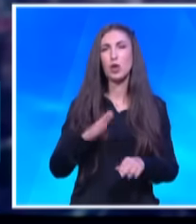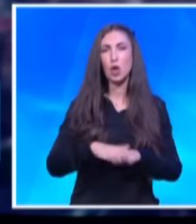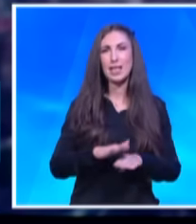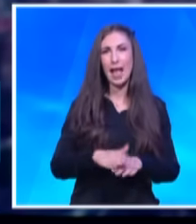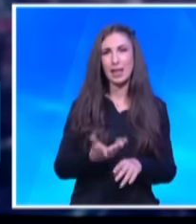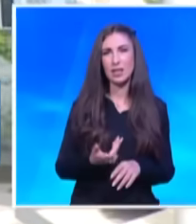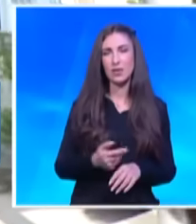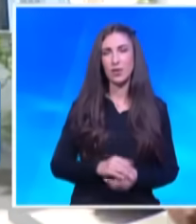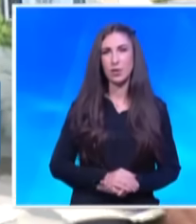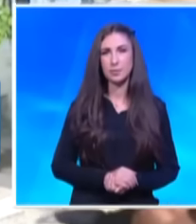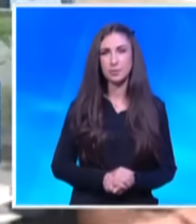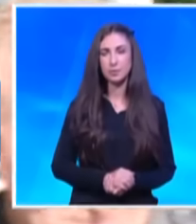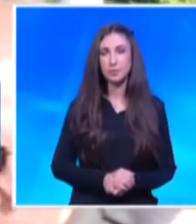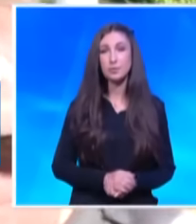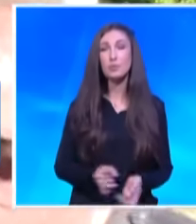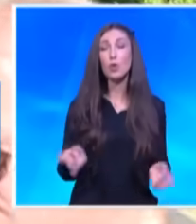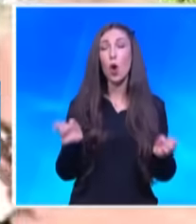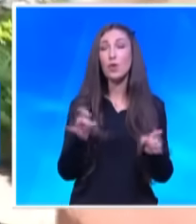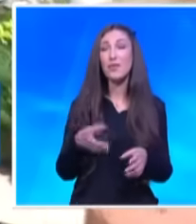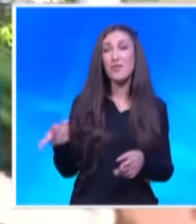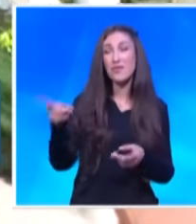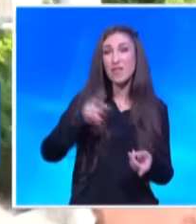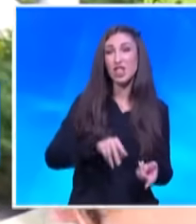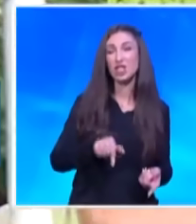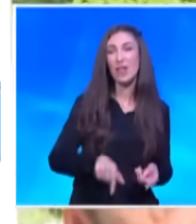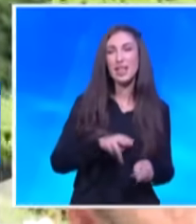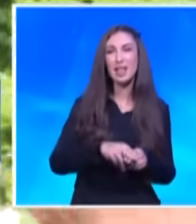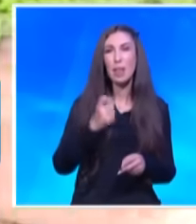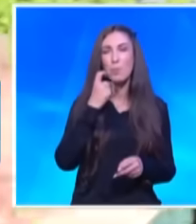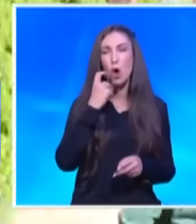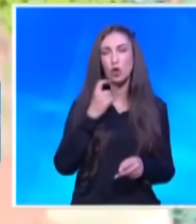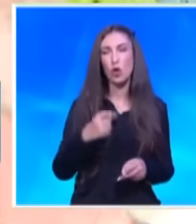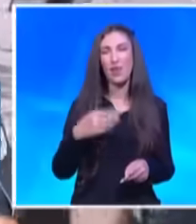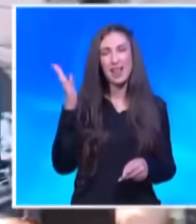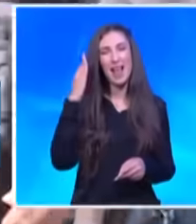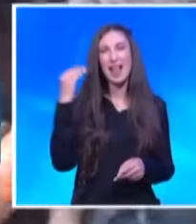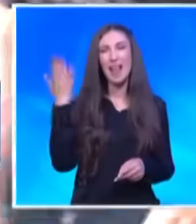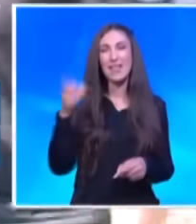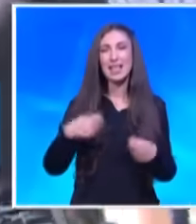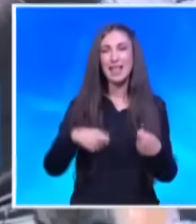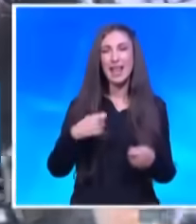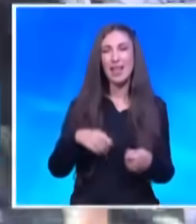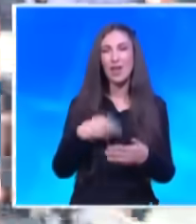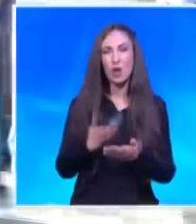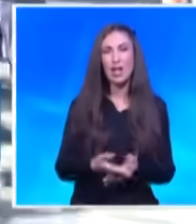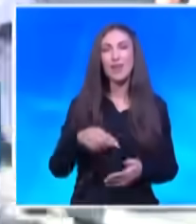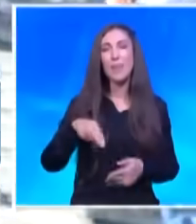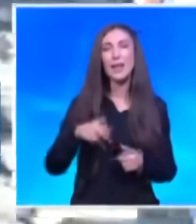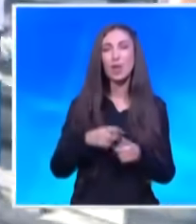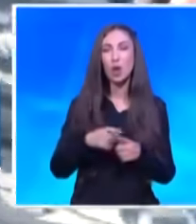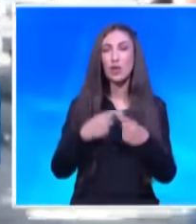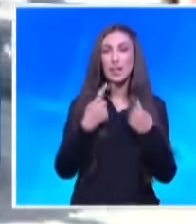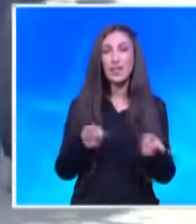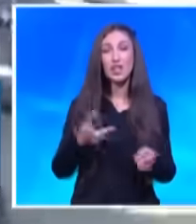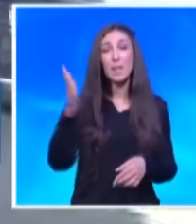бъдат извършени такива действия. А относно връщането на Божков в страната ни пред БНР, главният секретар на МВР в оставка Петър Тодоров заяви,